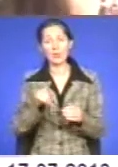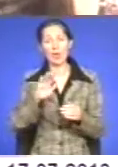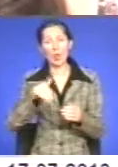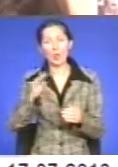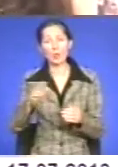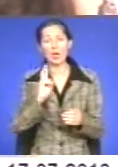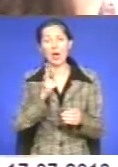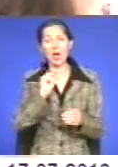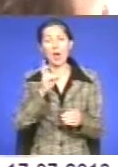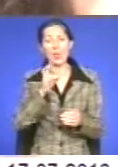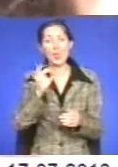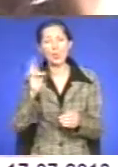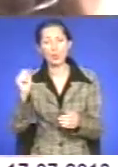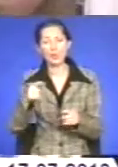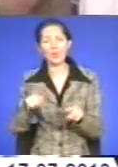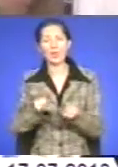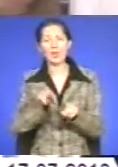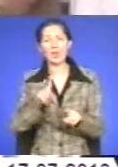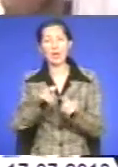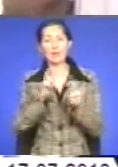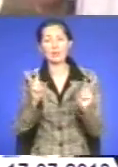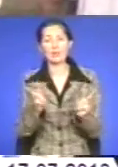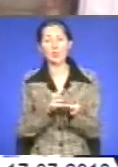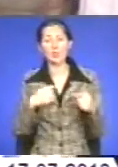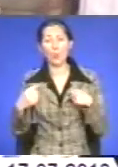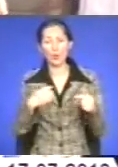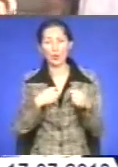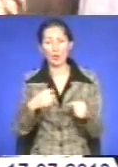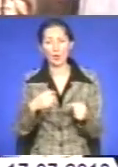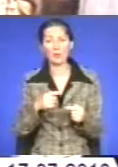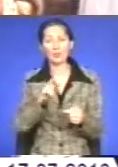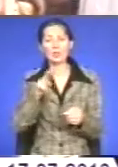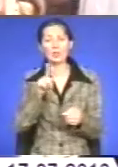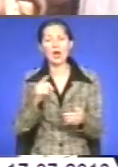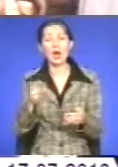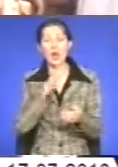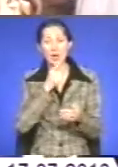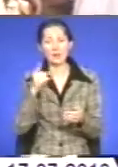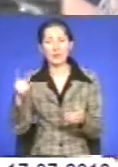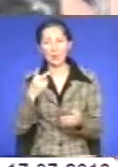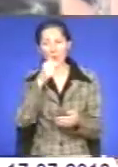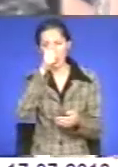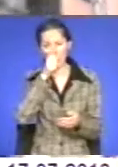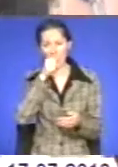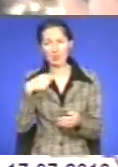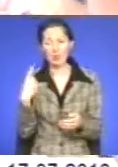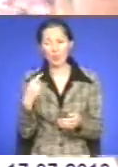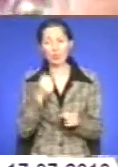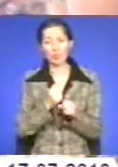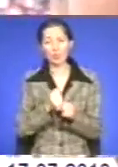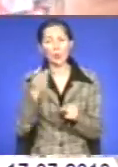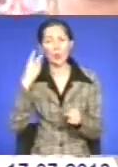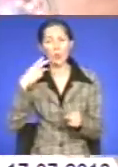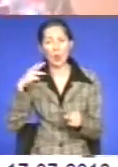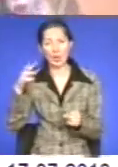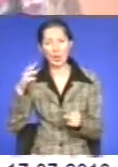їх в бронзі взявся Володимир Токар. Почав ще наприкінці лютого. За рекордно короткий термін – 2 місяці – майстер розробив моделі.